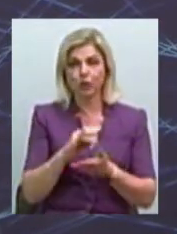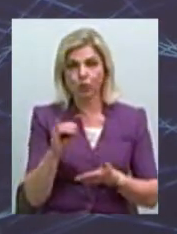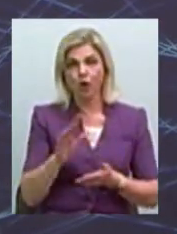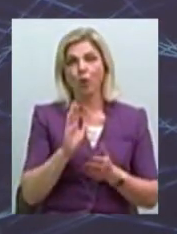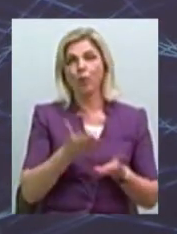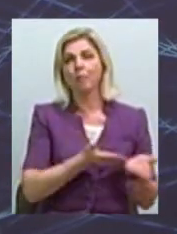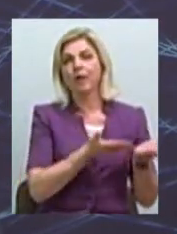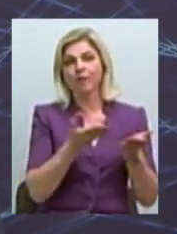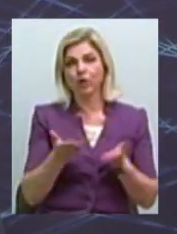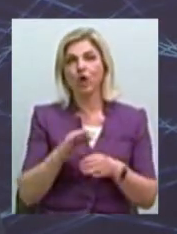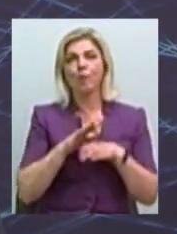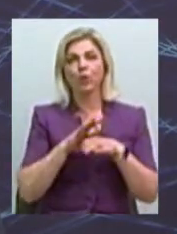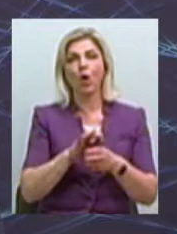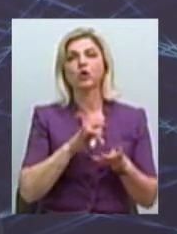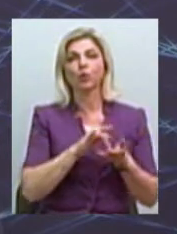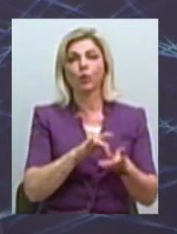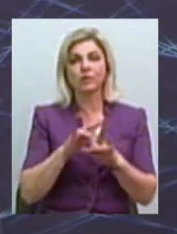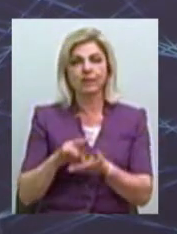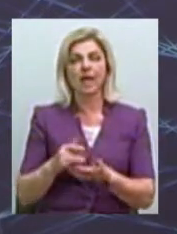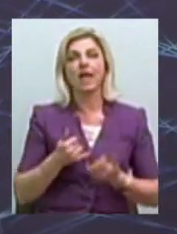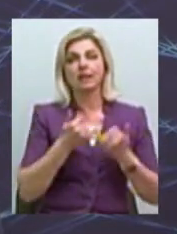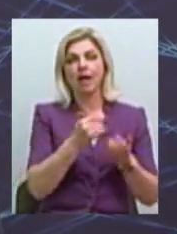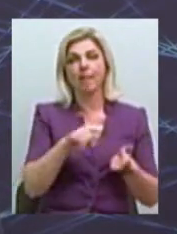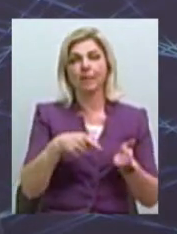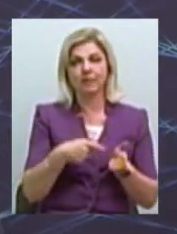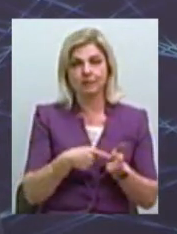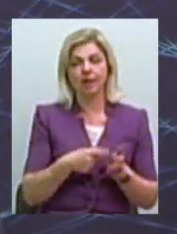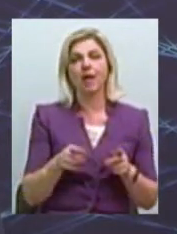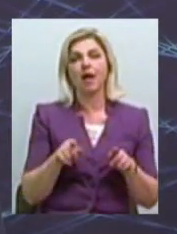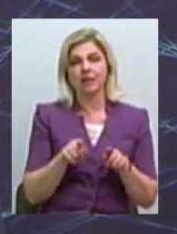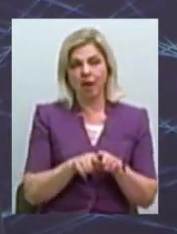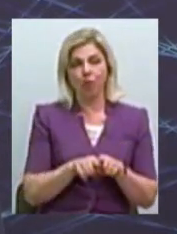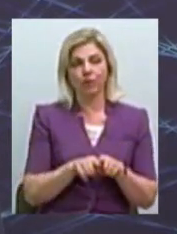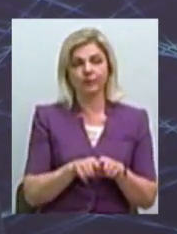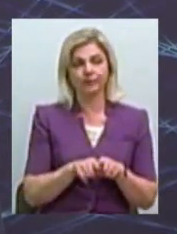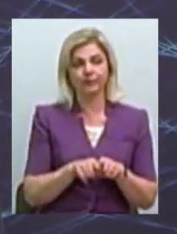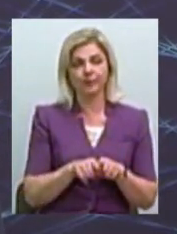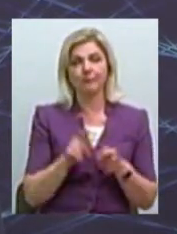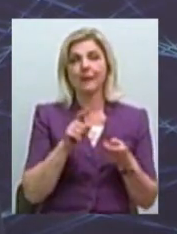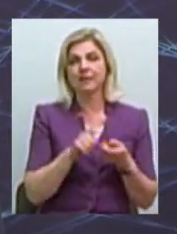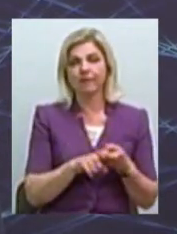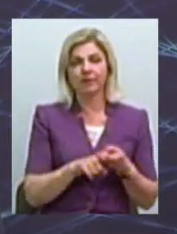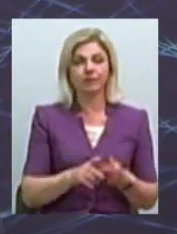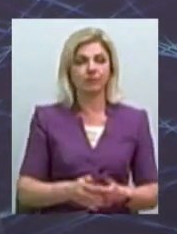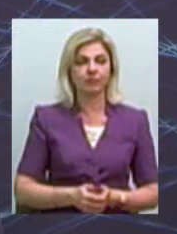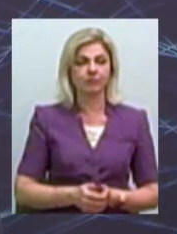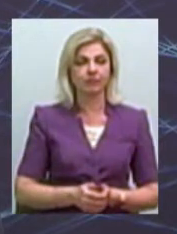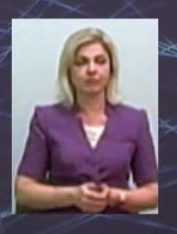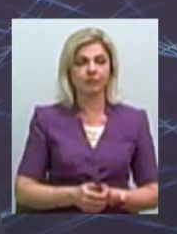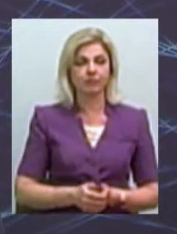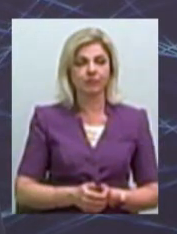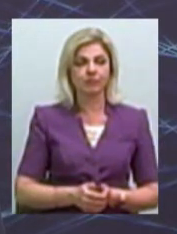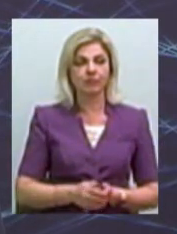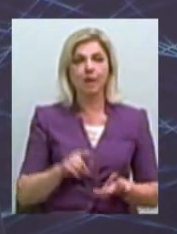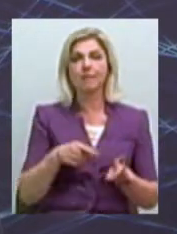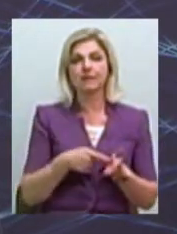запрошувати проводити екскурсії, да, для міста. Це також, звичайно, в зв'язку з тим, що... Тетяна, ми це хто?